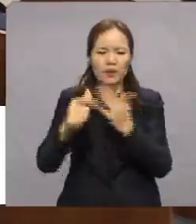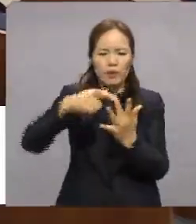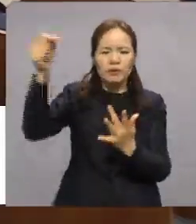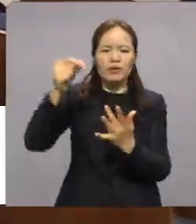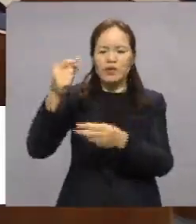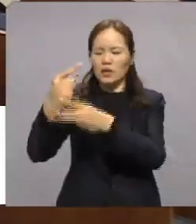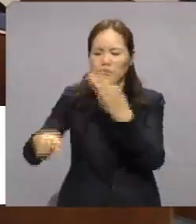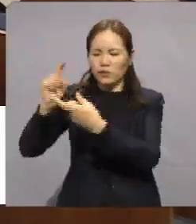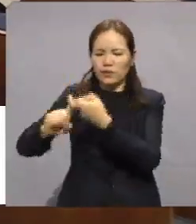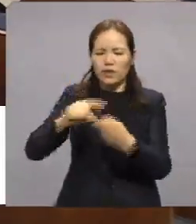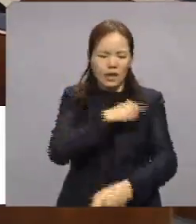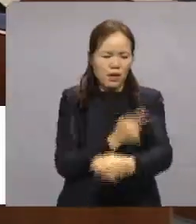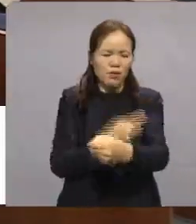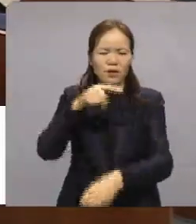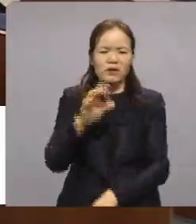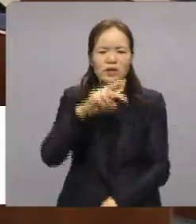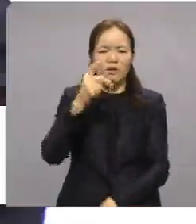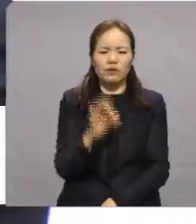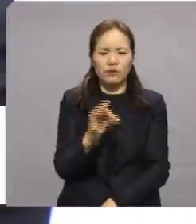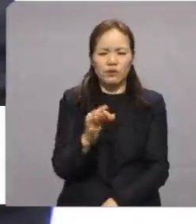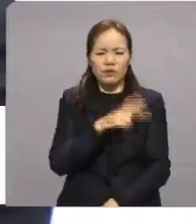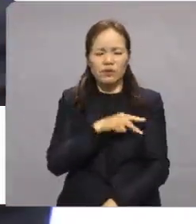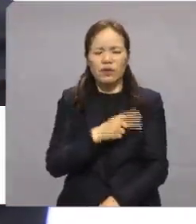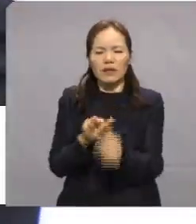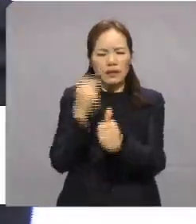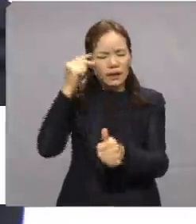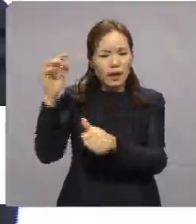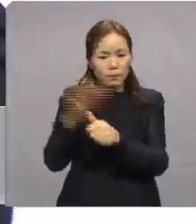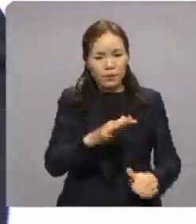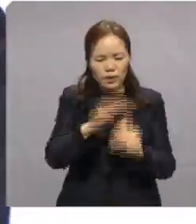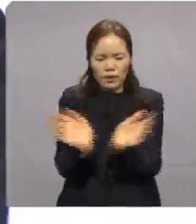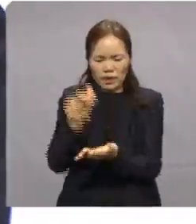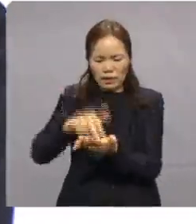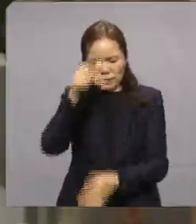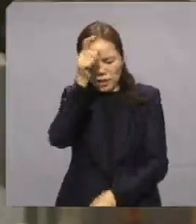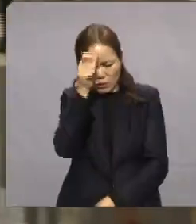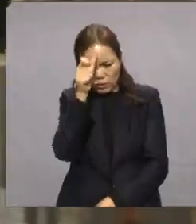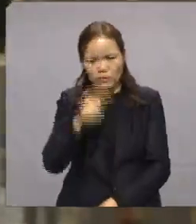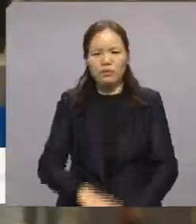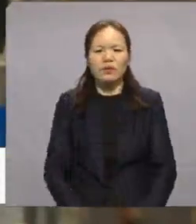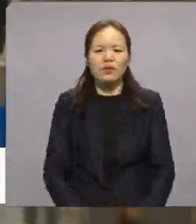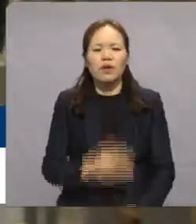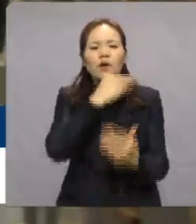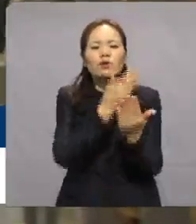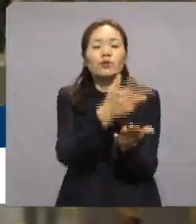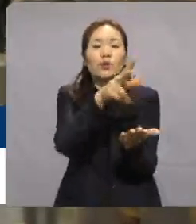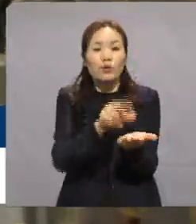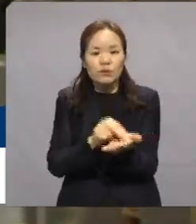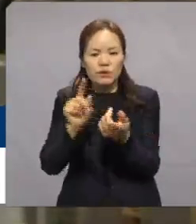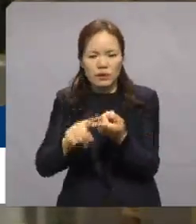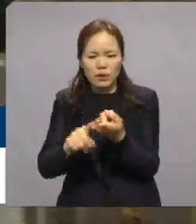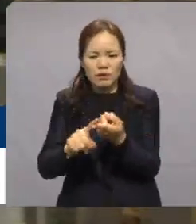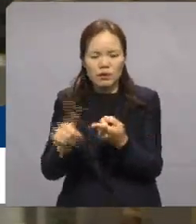핵심 권성동 의원은 탄핵 부결 당론을 고수하며 한 대표와 대립각을 세웠습니다. 중요 사안, 중요 현안에